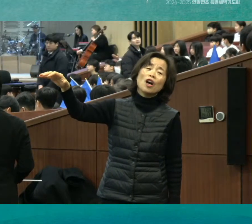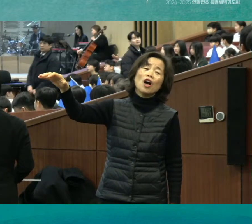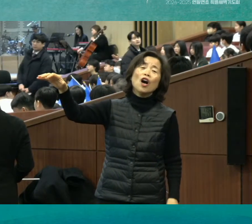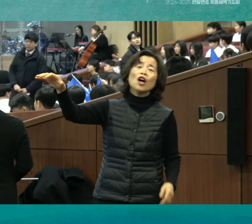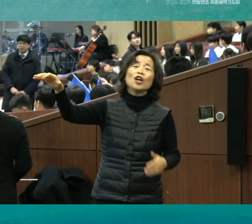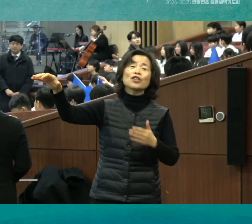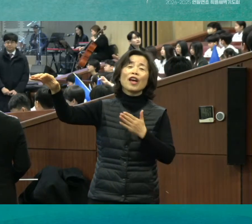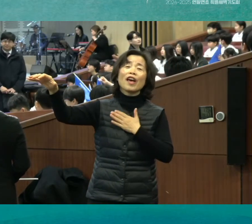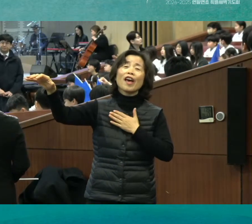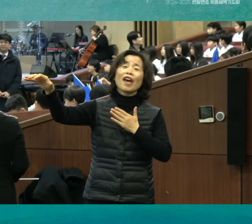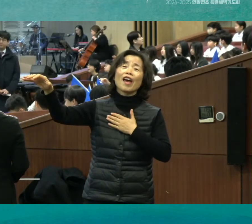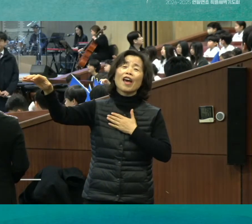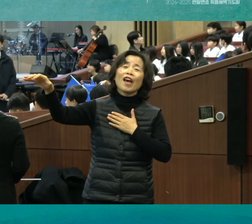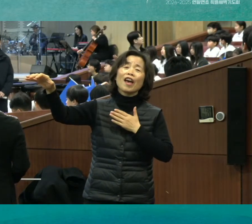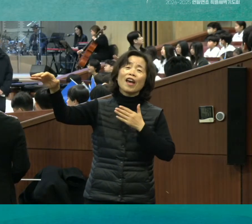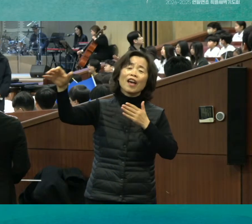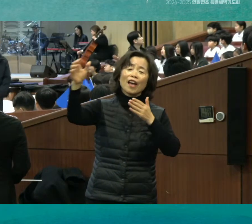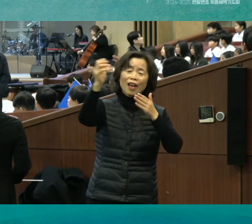곁에